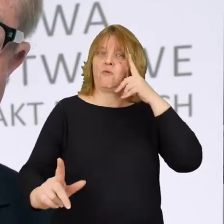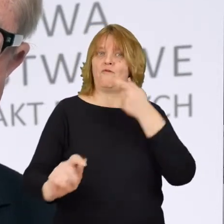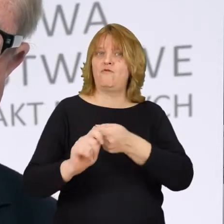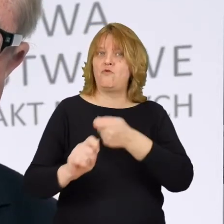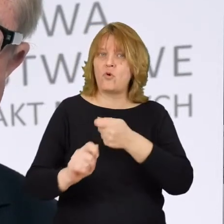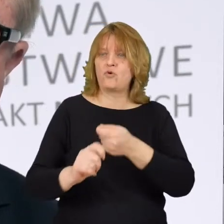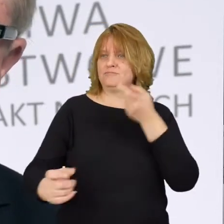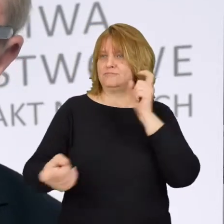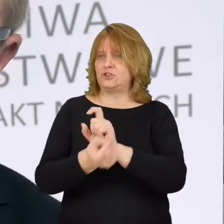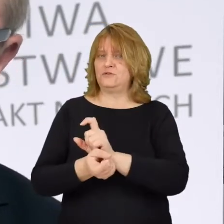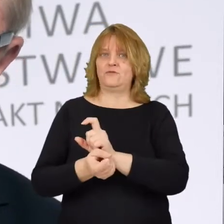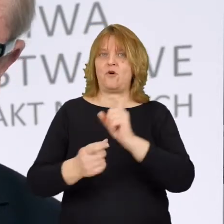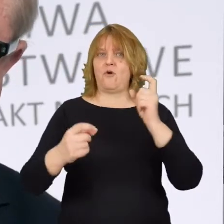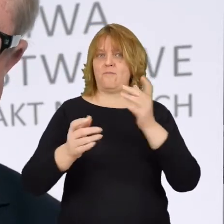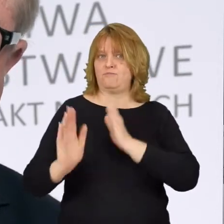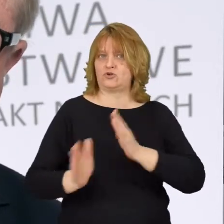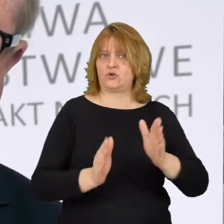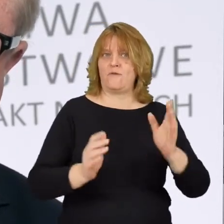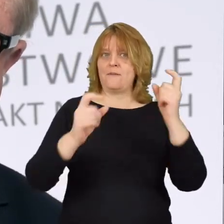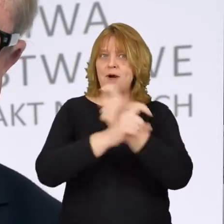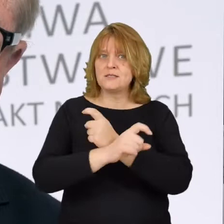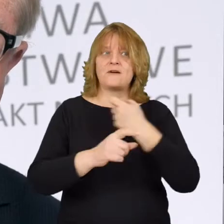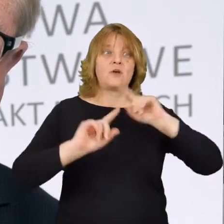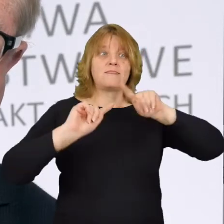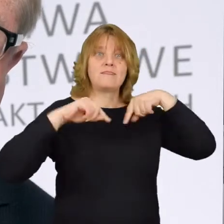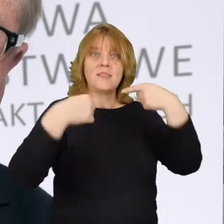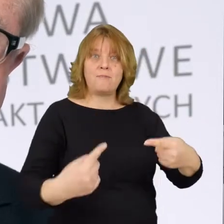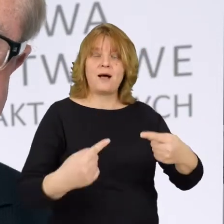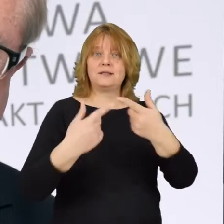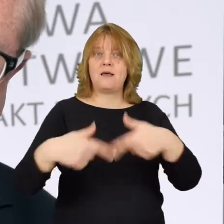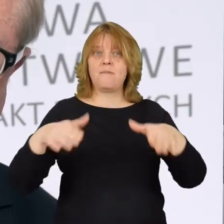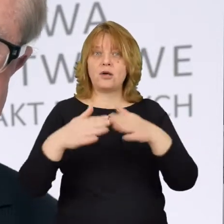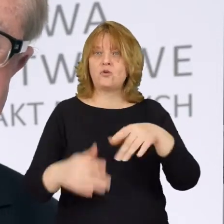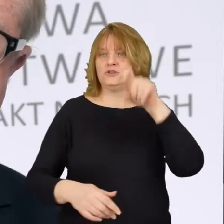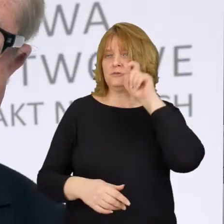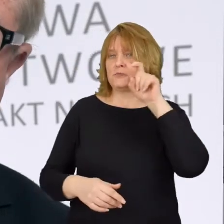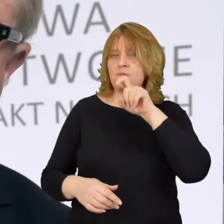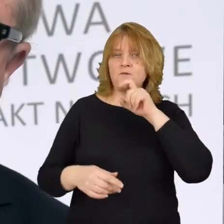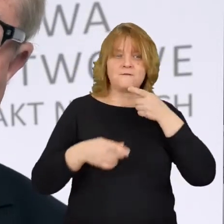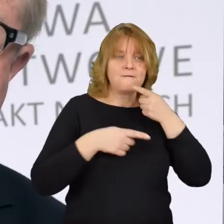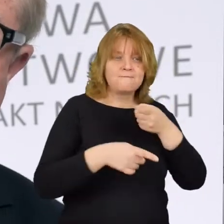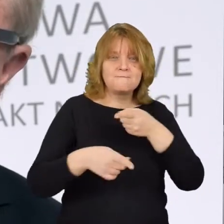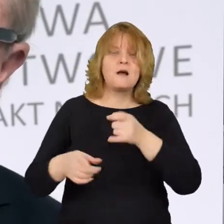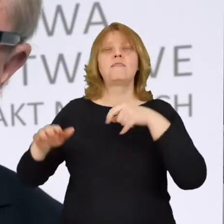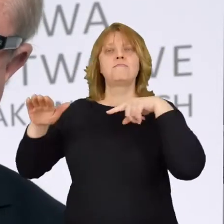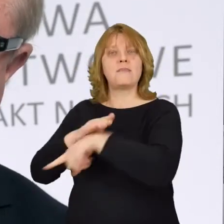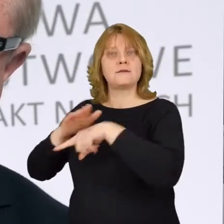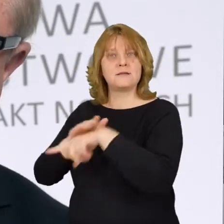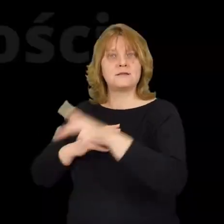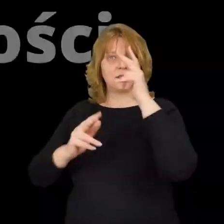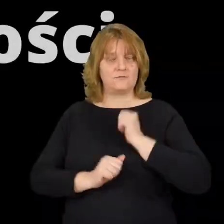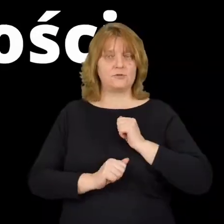przeciwko porządkowi państwa polskiego, czyli napady na dwory, szpiegostwo, agitacja i dezercja z